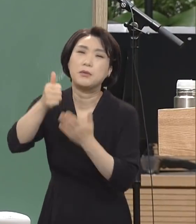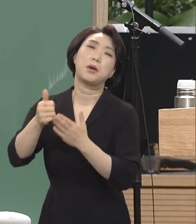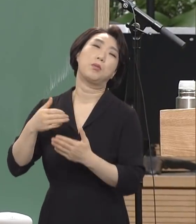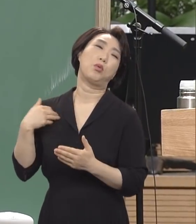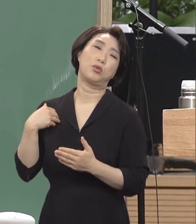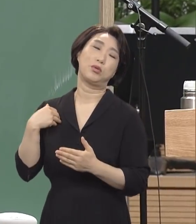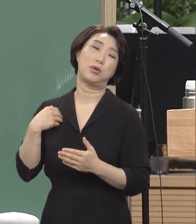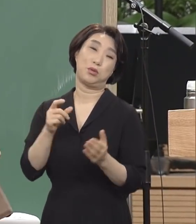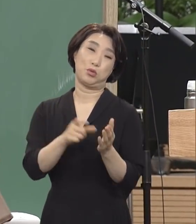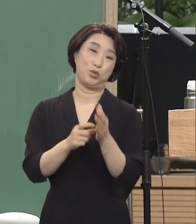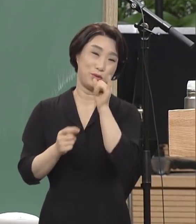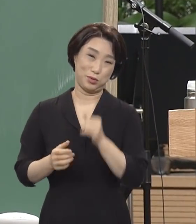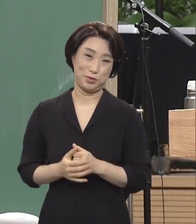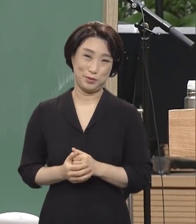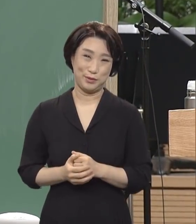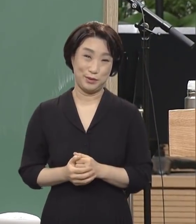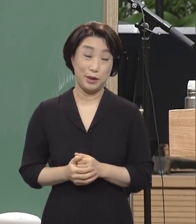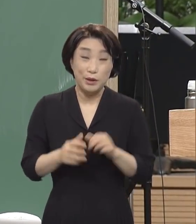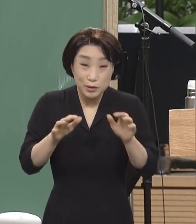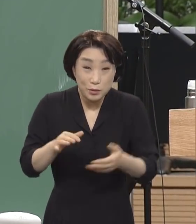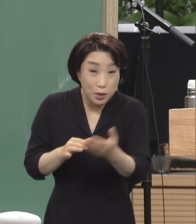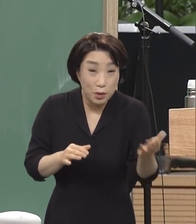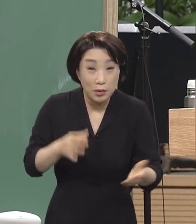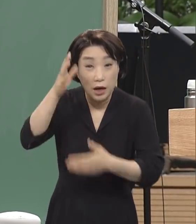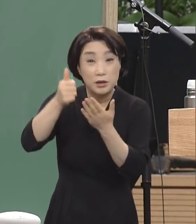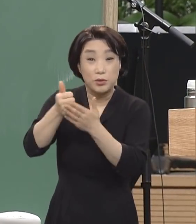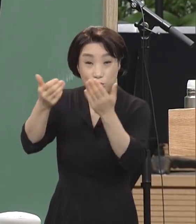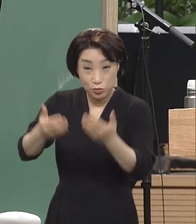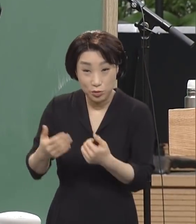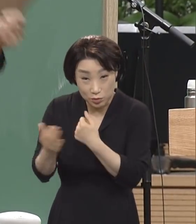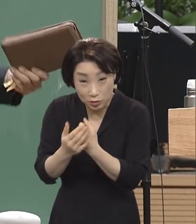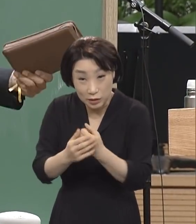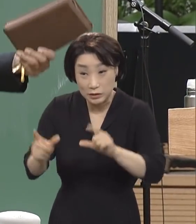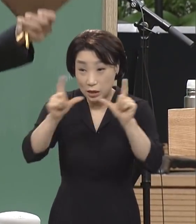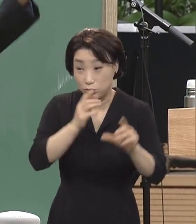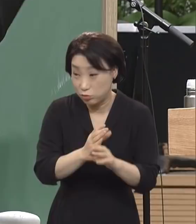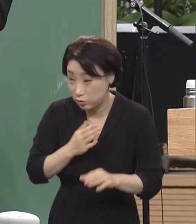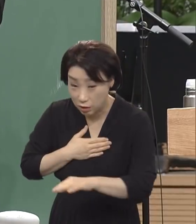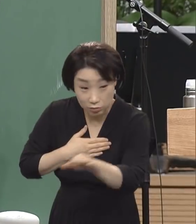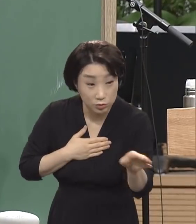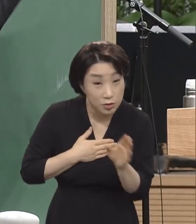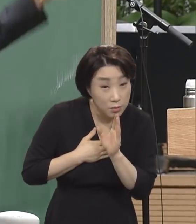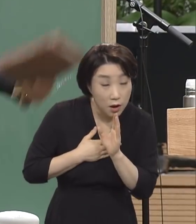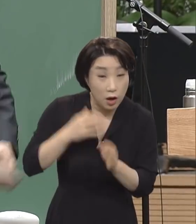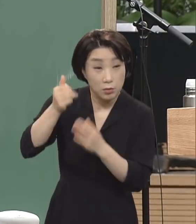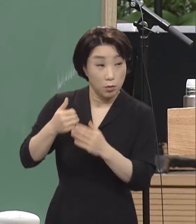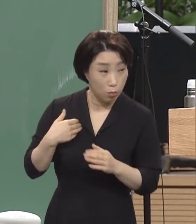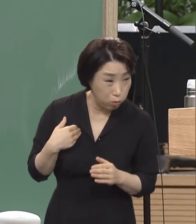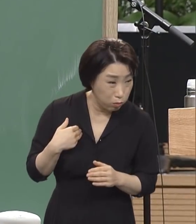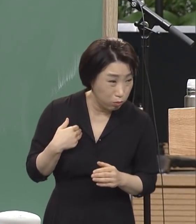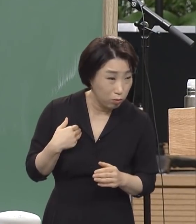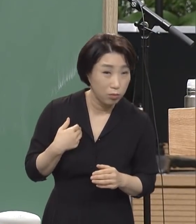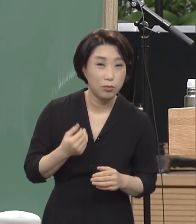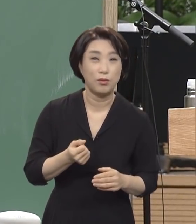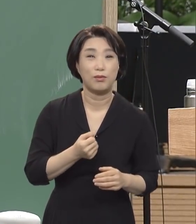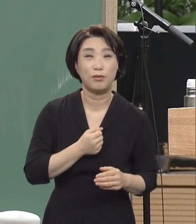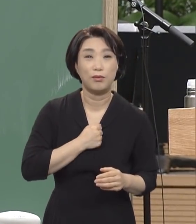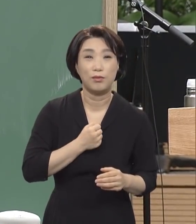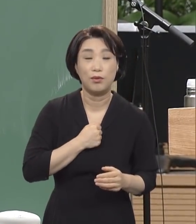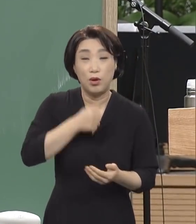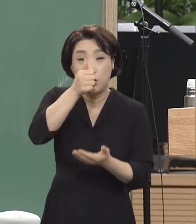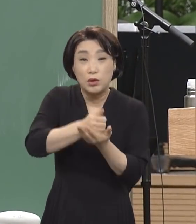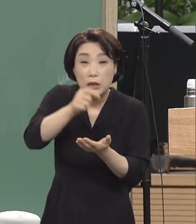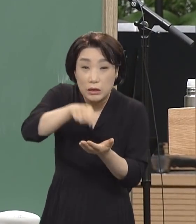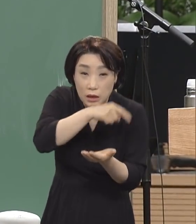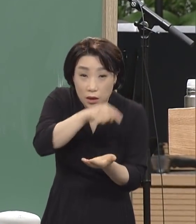지금 하나님이 주신 것으로 살면서 하나님을 모른다. 그 죄값으로